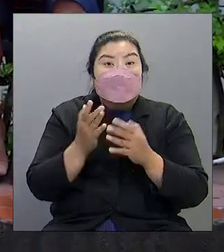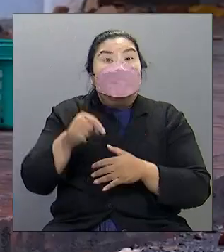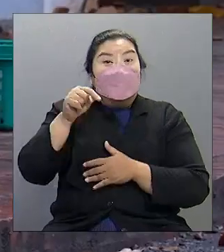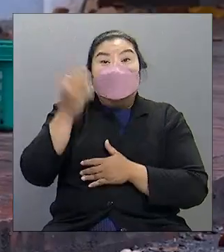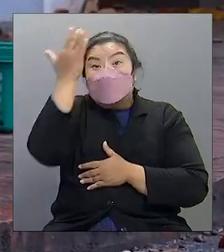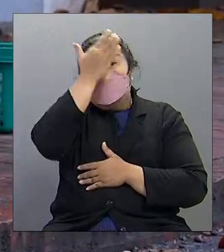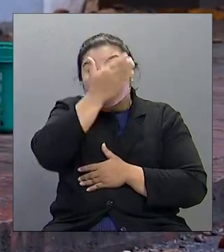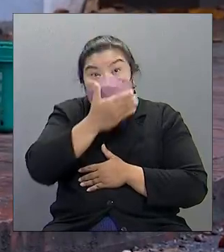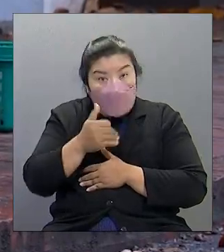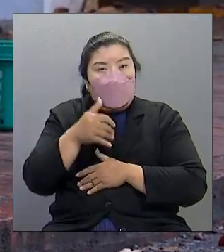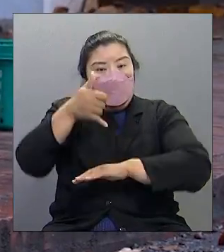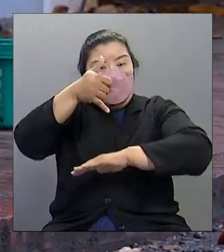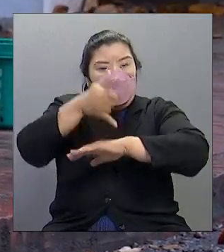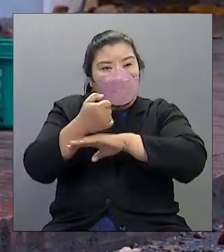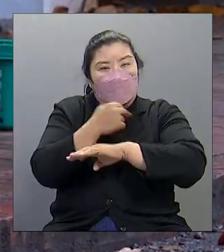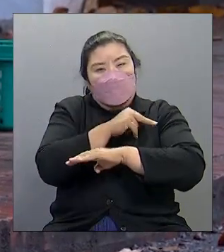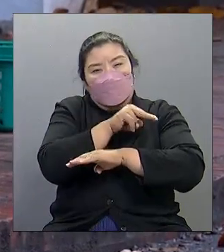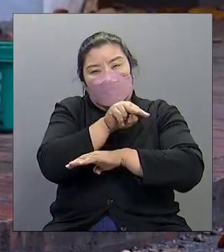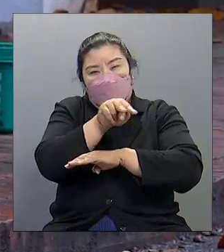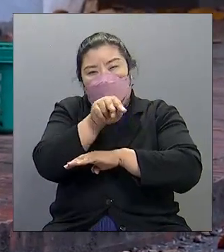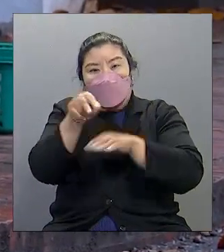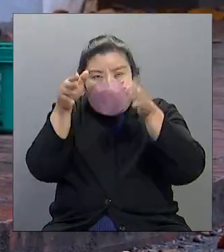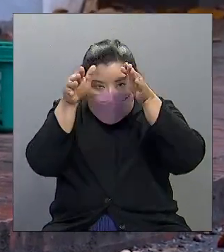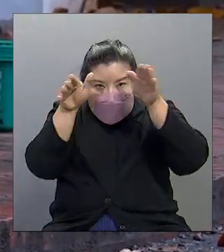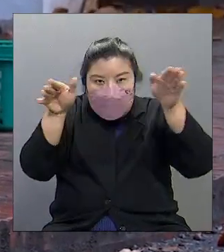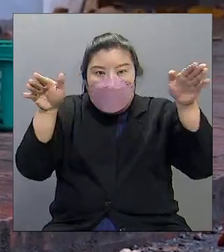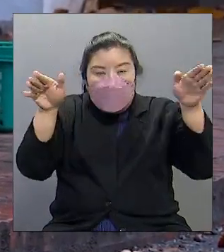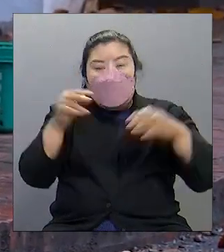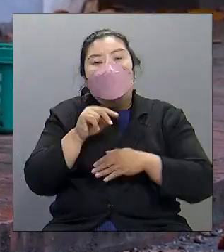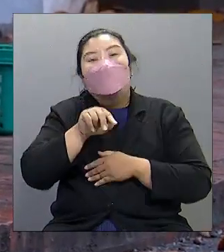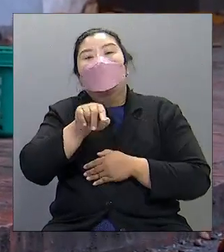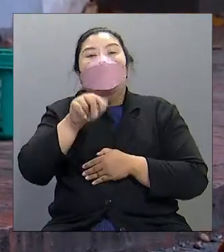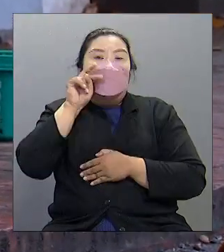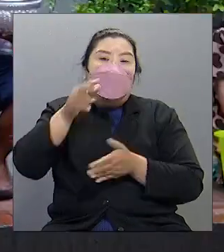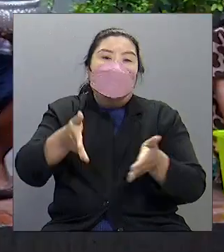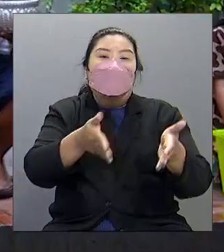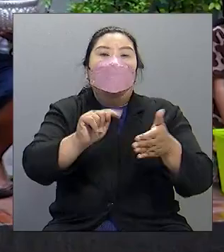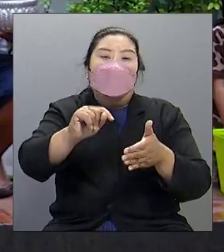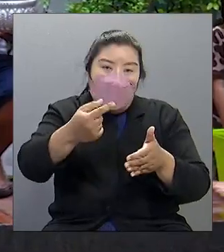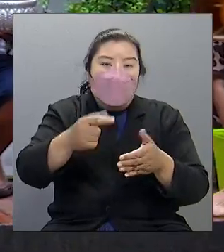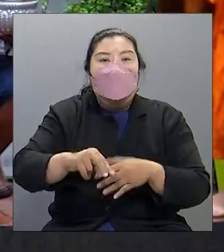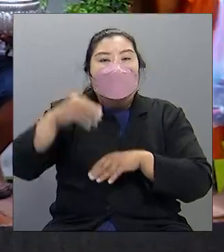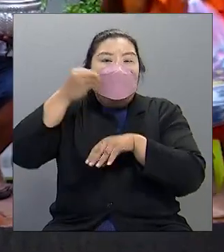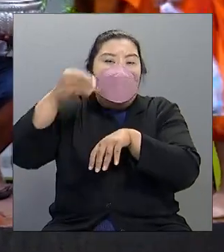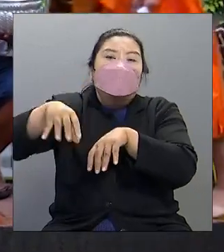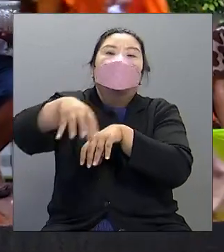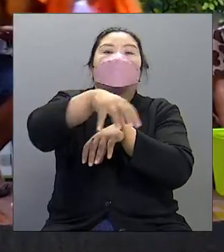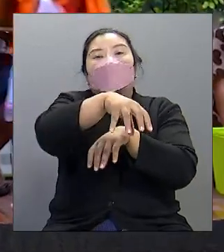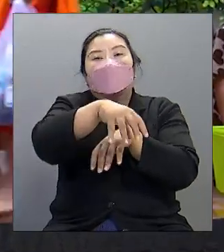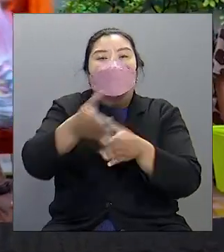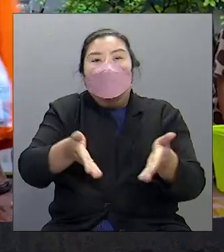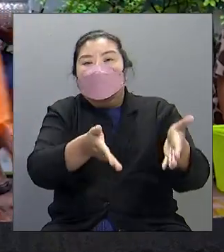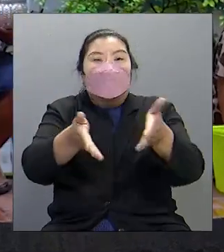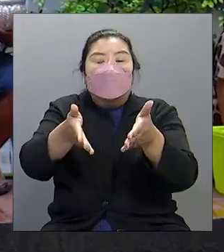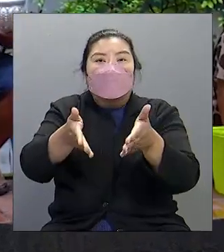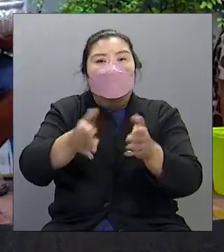ชมเมืองของหลวมพระบางได้แบบ 360 องศาก็เห็นทั้งแ่น้ำของ่น้ำขาน บ้านเรือน ท้องถนน้วก็ปากเขาทอดมส